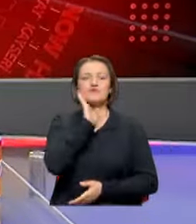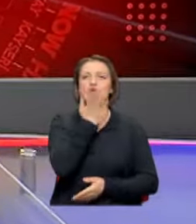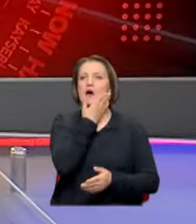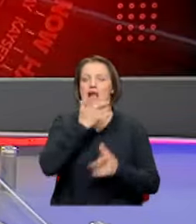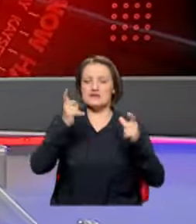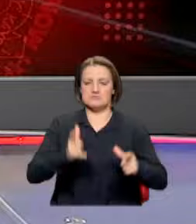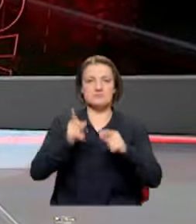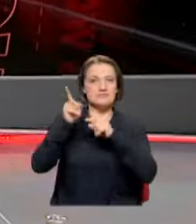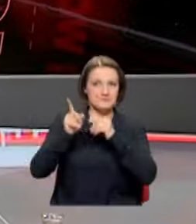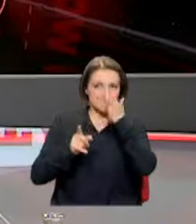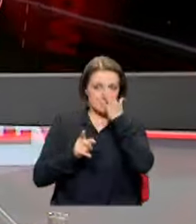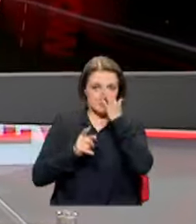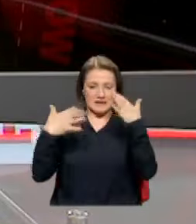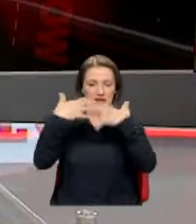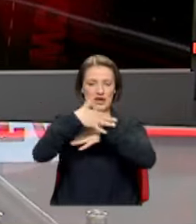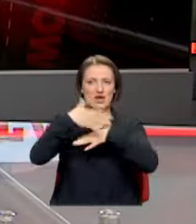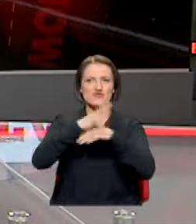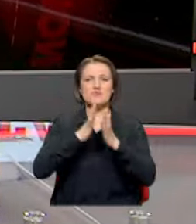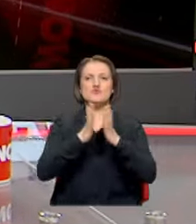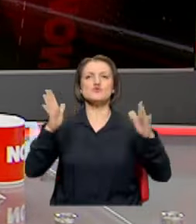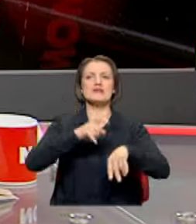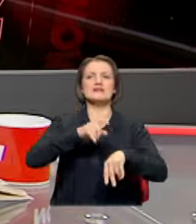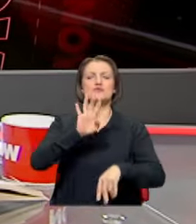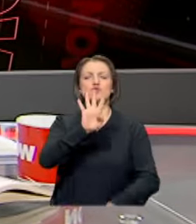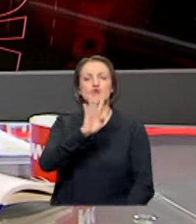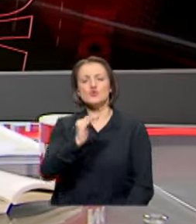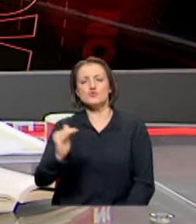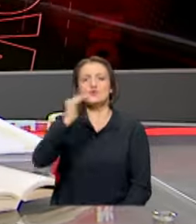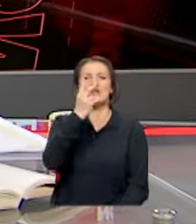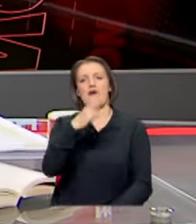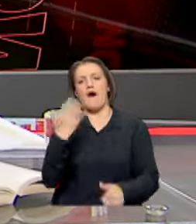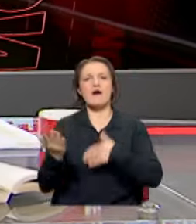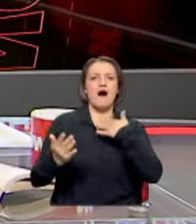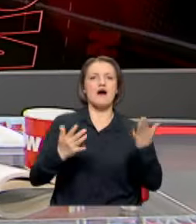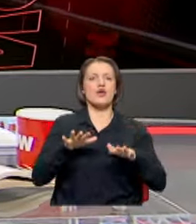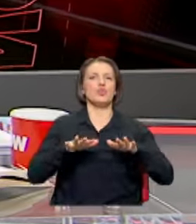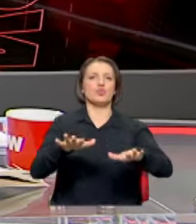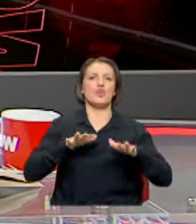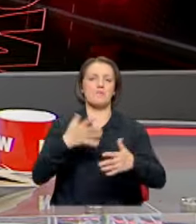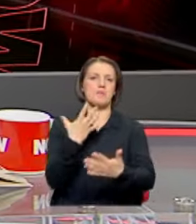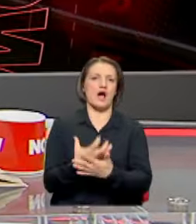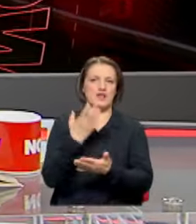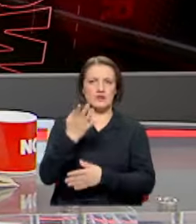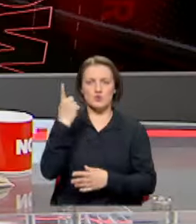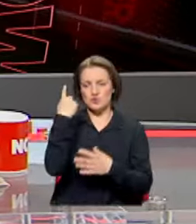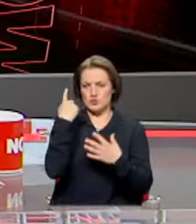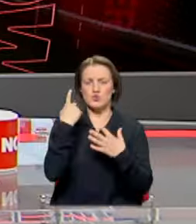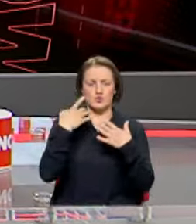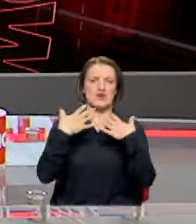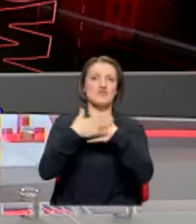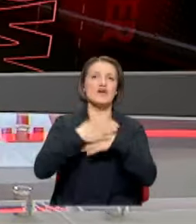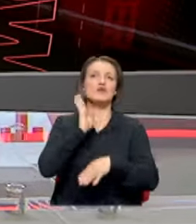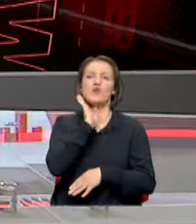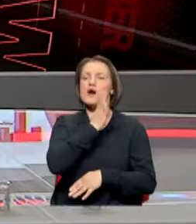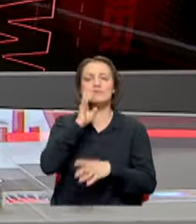Tokat'ta gece büyüklüğü 4'ün üzerinde iki ayrı deprem kaydedilmişti. Tokatlılar geceyi dışarıda